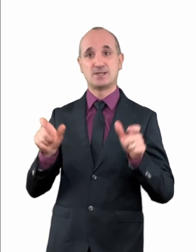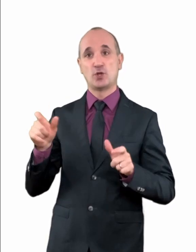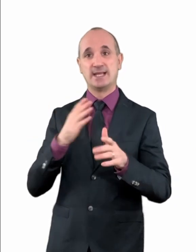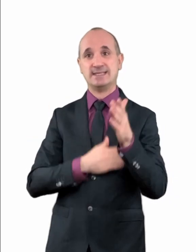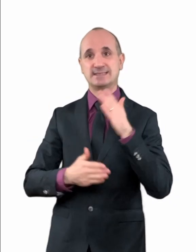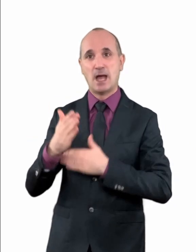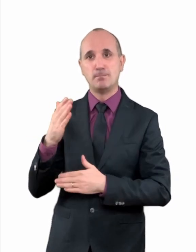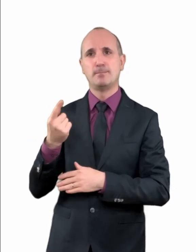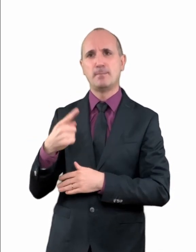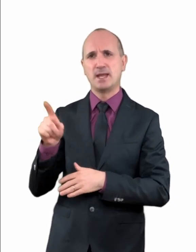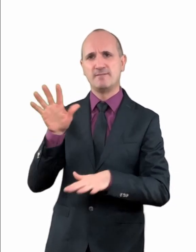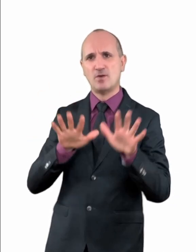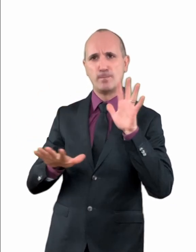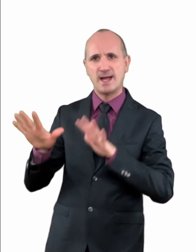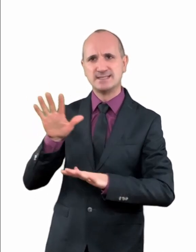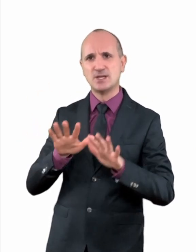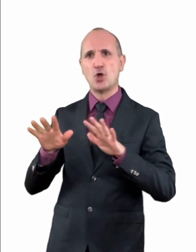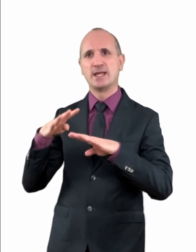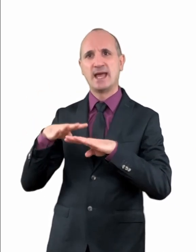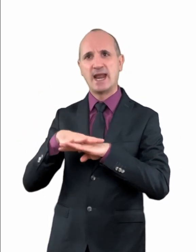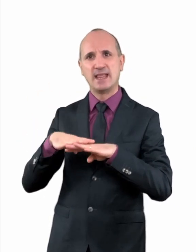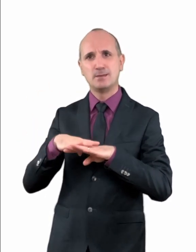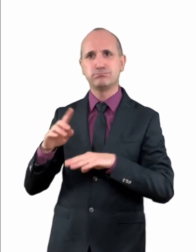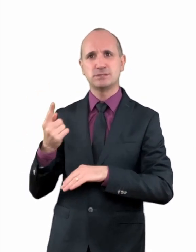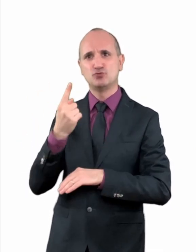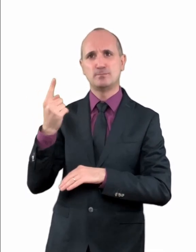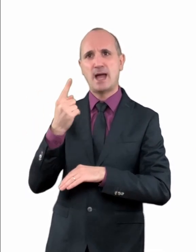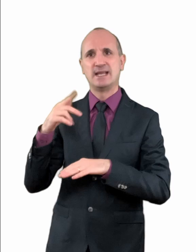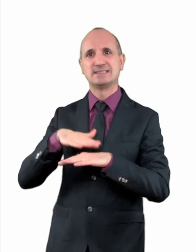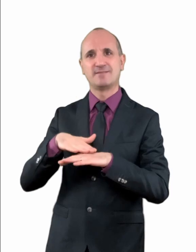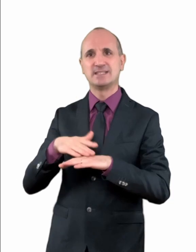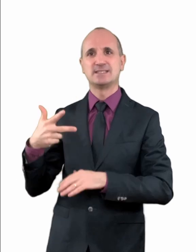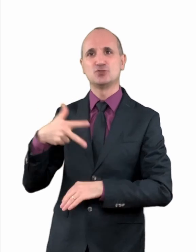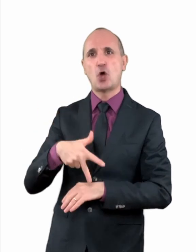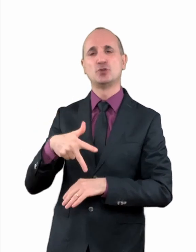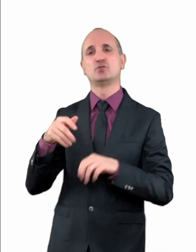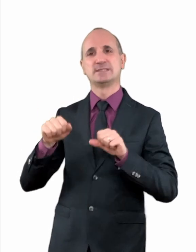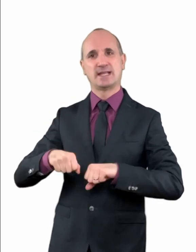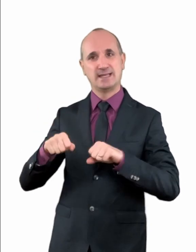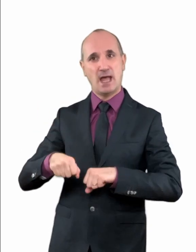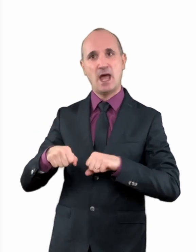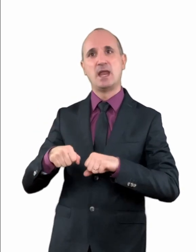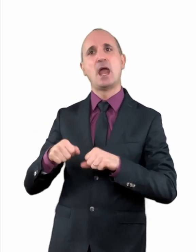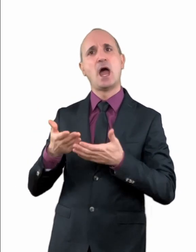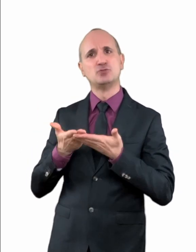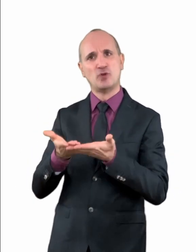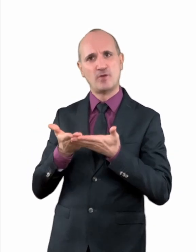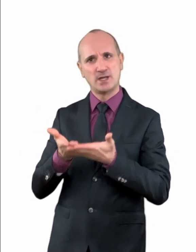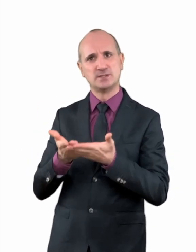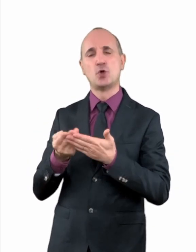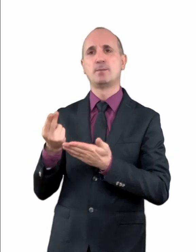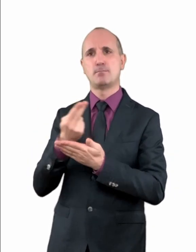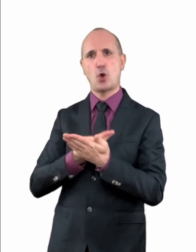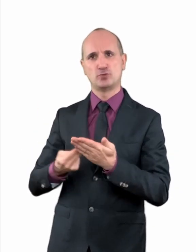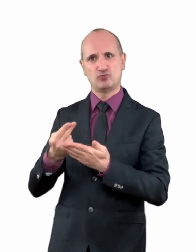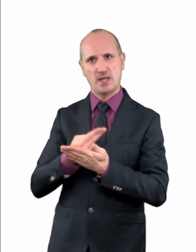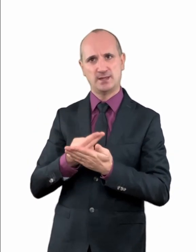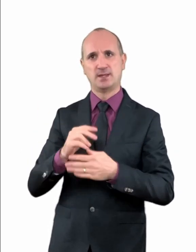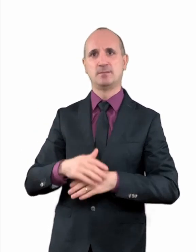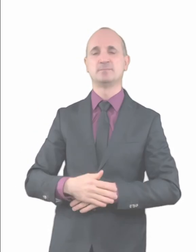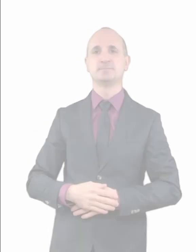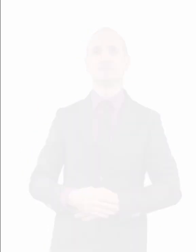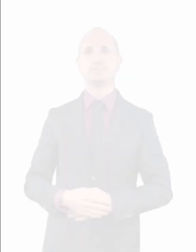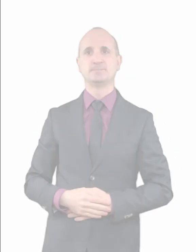persone disabili per informazioni sulla rete dei principali servizi socio sanitari agevolazioni e progetti